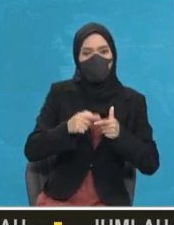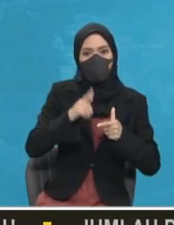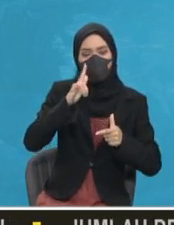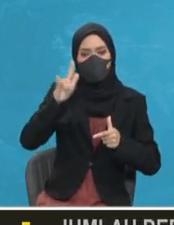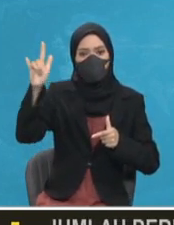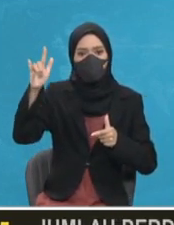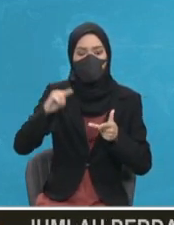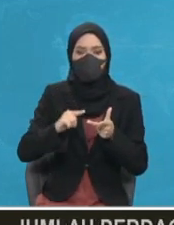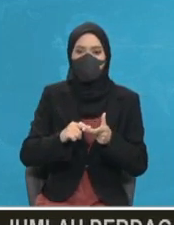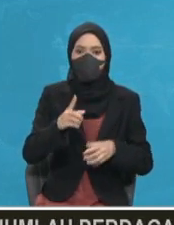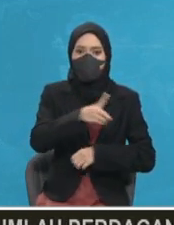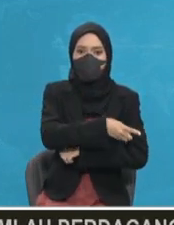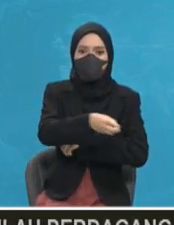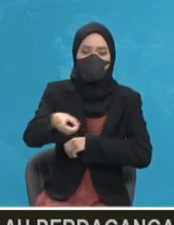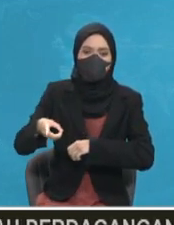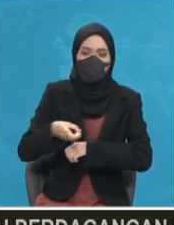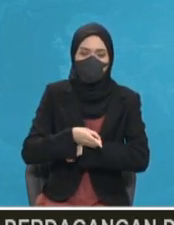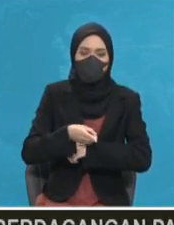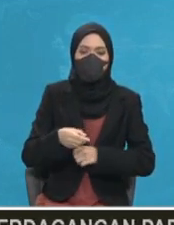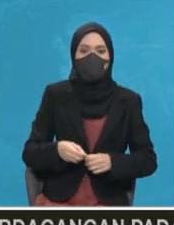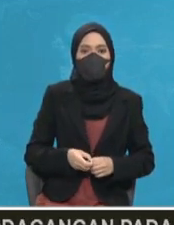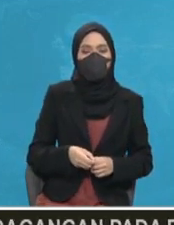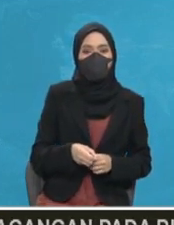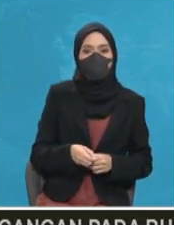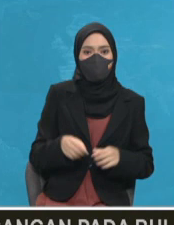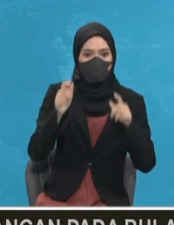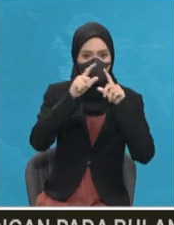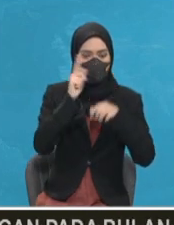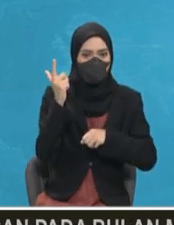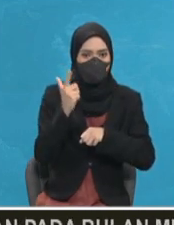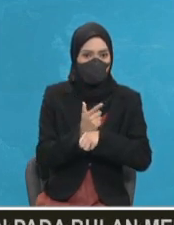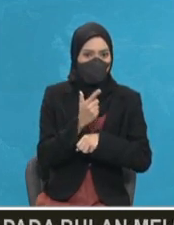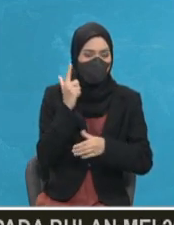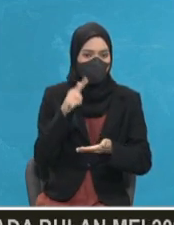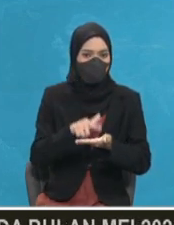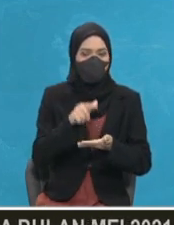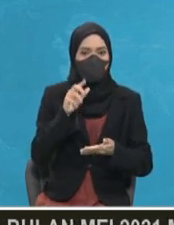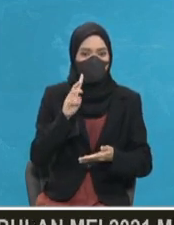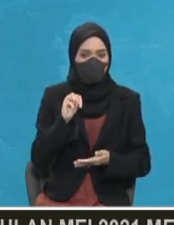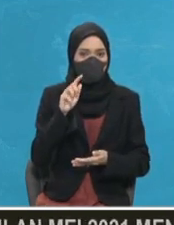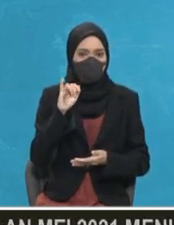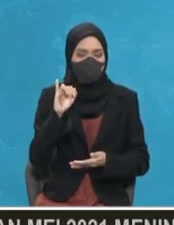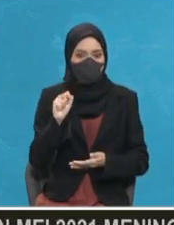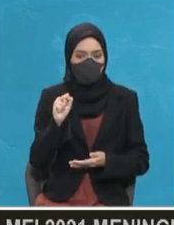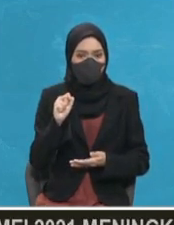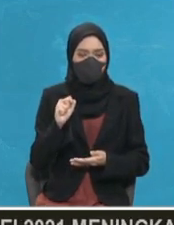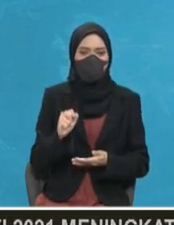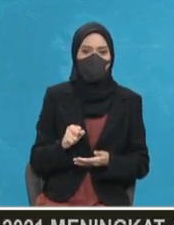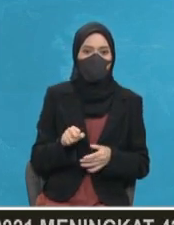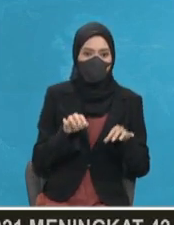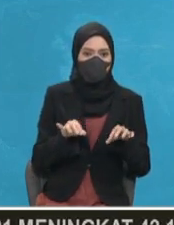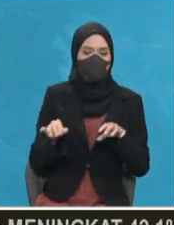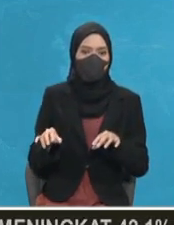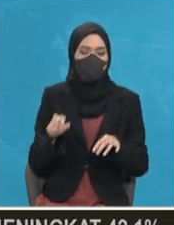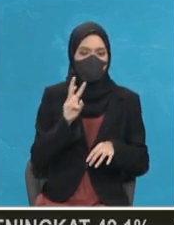penuh perangkaan perdagangan barang yang terbang seems bagi bulan Mei 2021 boleh didapati melalui